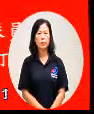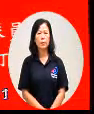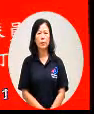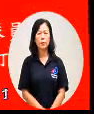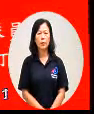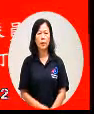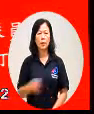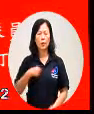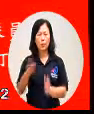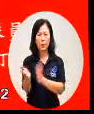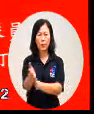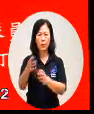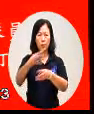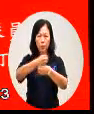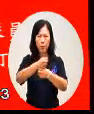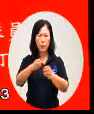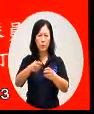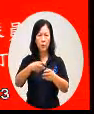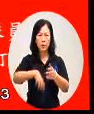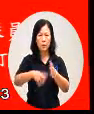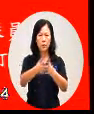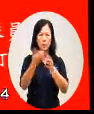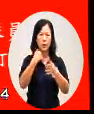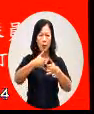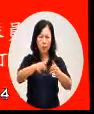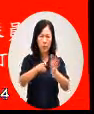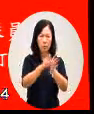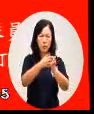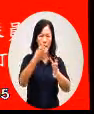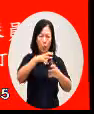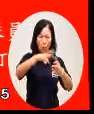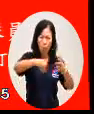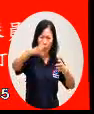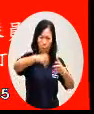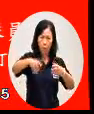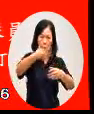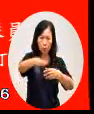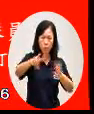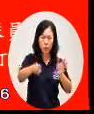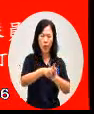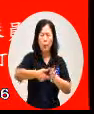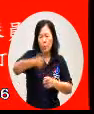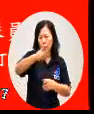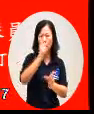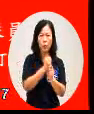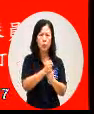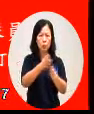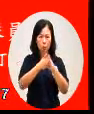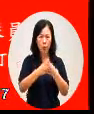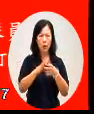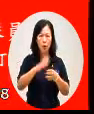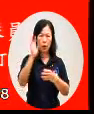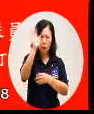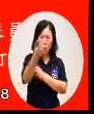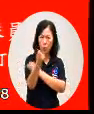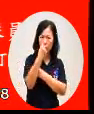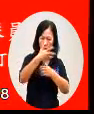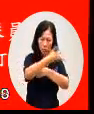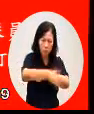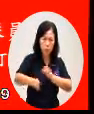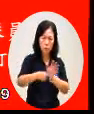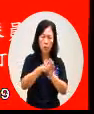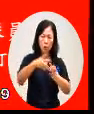我们油枪的美昌街大型抽水站赶快施工，赶快施工，这霍进溪的整个水